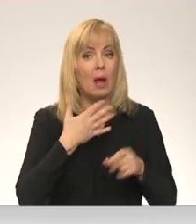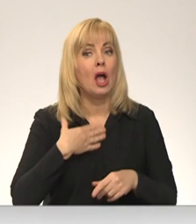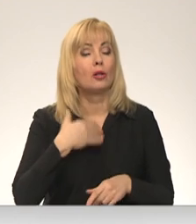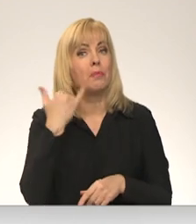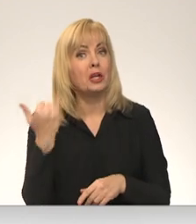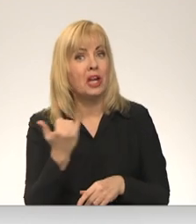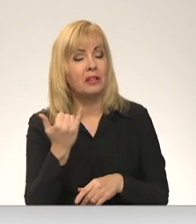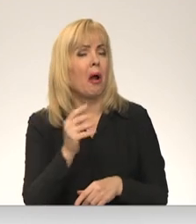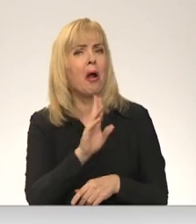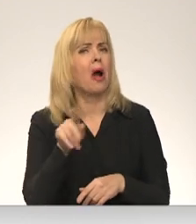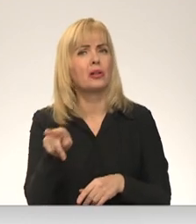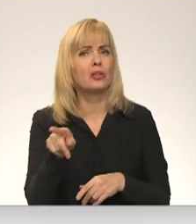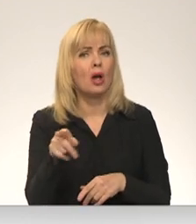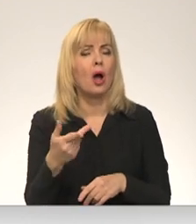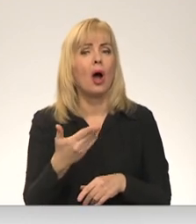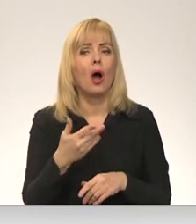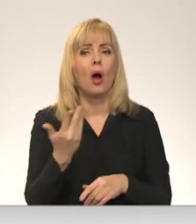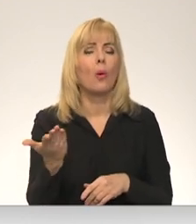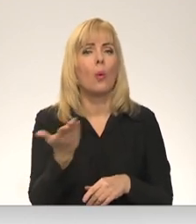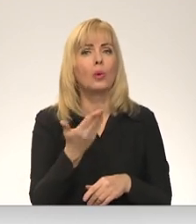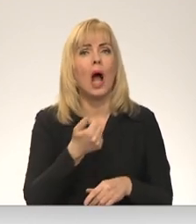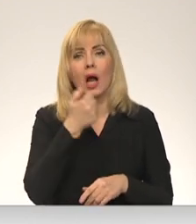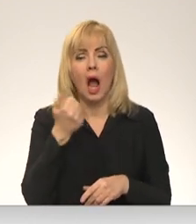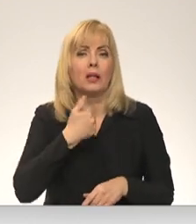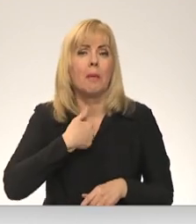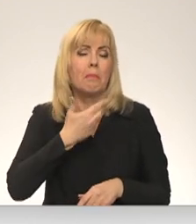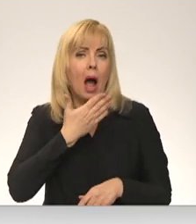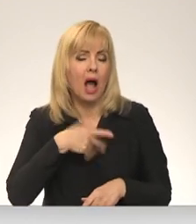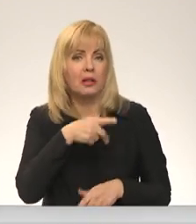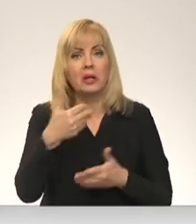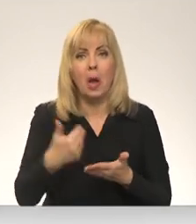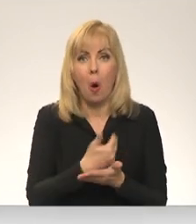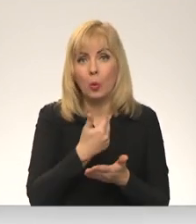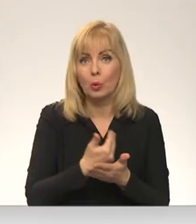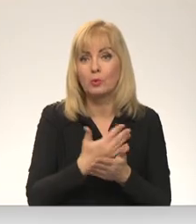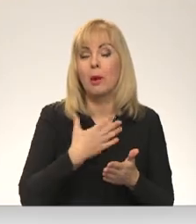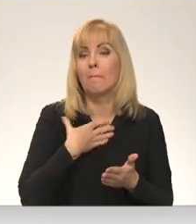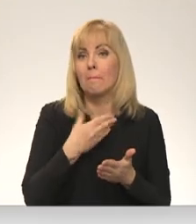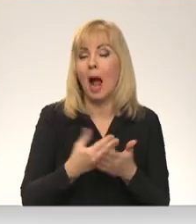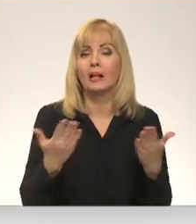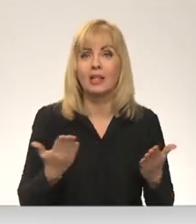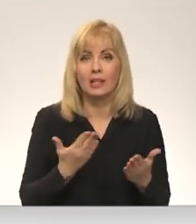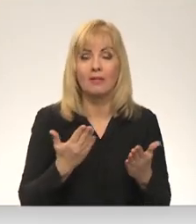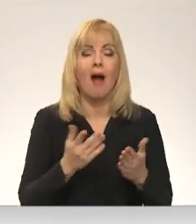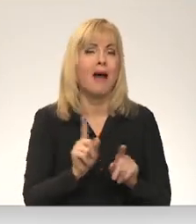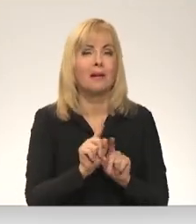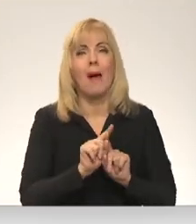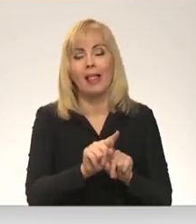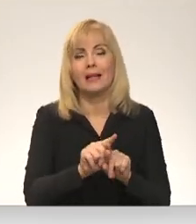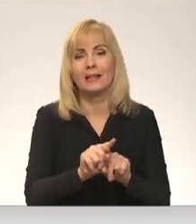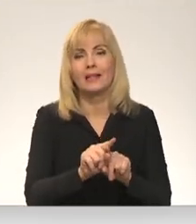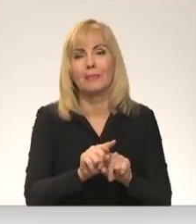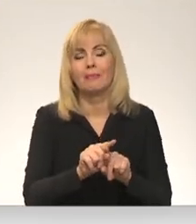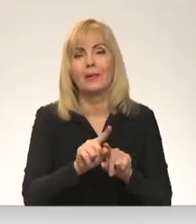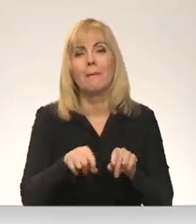gribu zināt, kas tas ir un no kura gada, un man patīk tas jaunums manā dzīvē, es jūtos līdz piesaistīt, un man gribētos